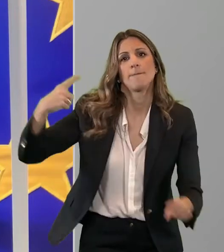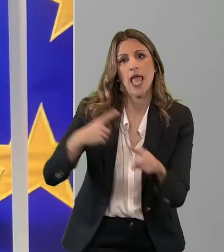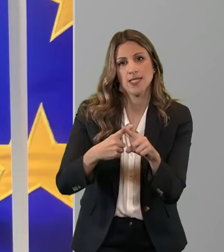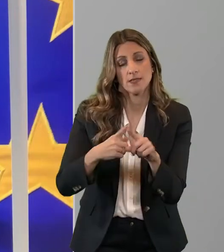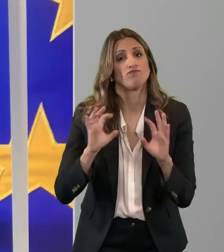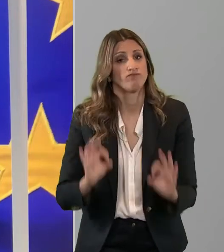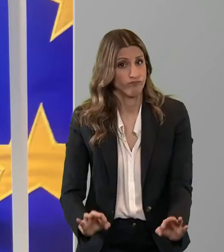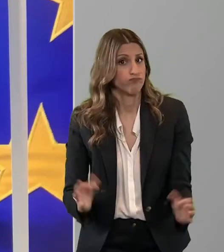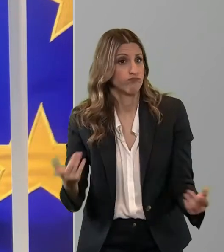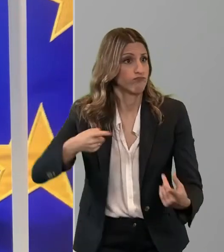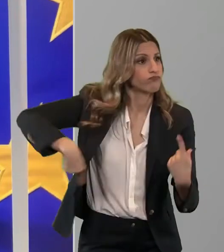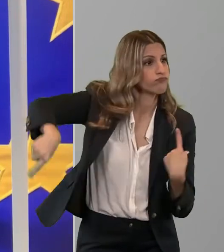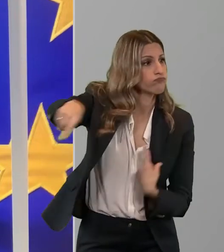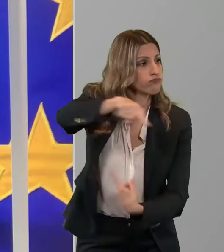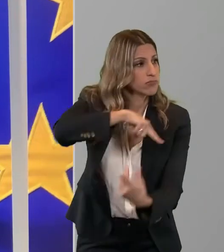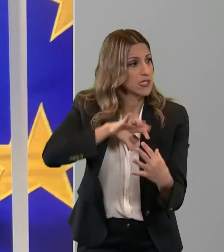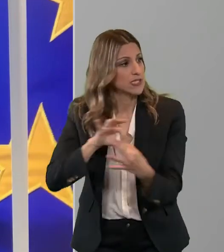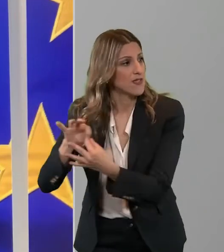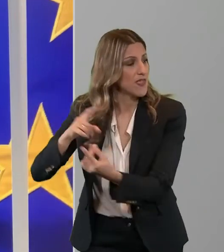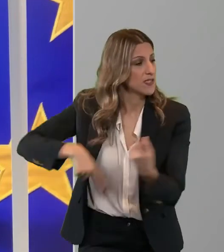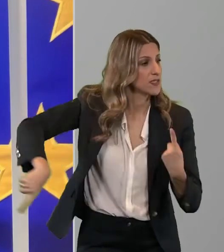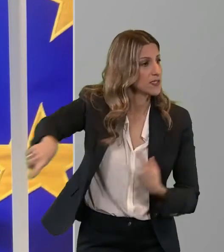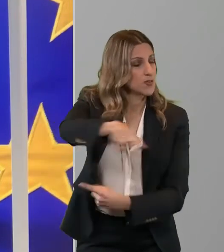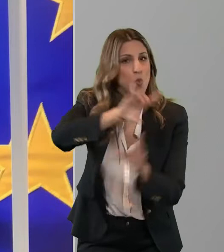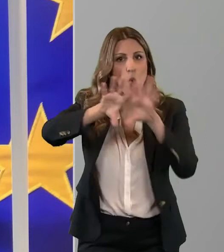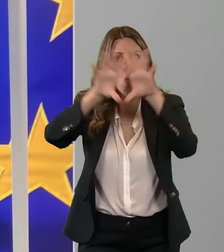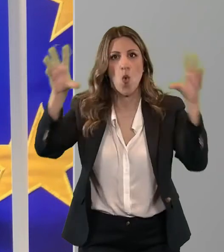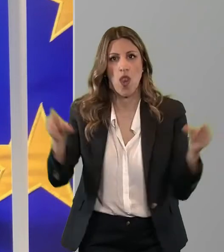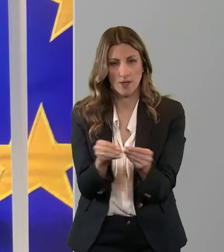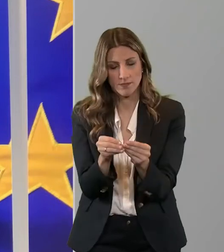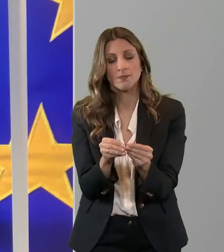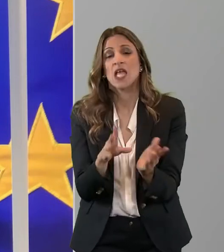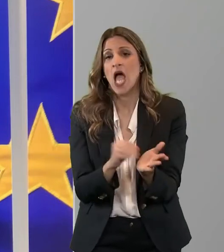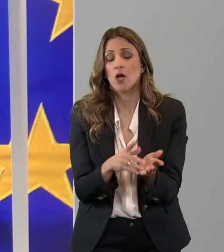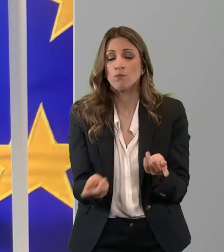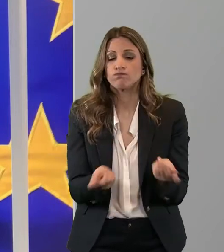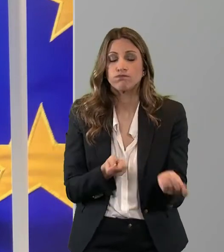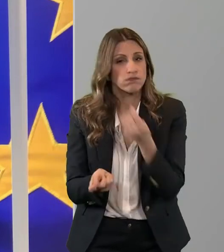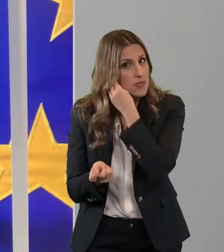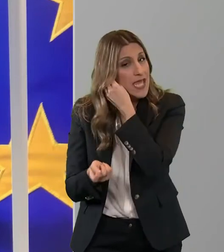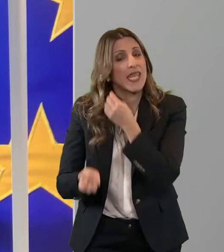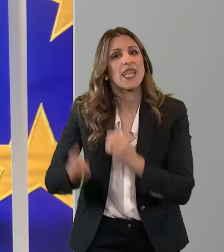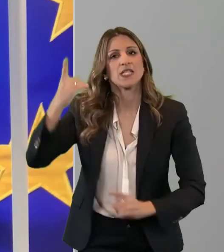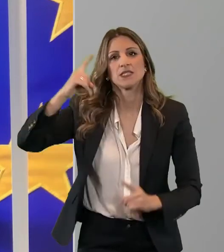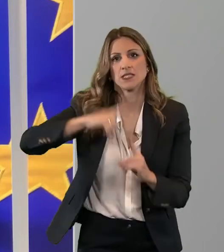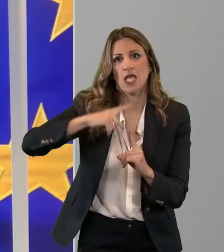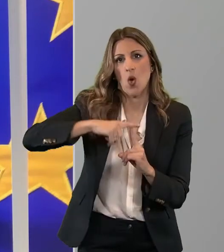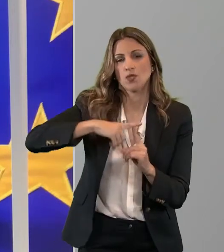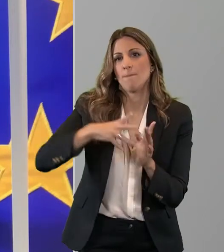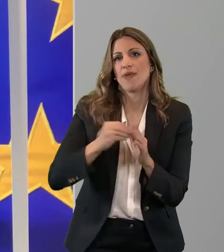αυξημένη διαλειτουργικότητα μεταξύ συστημάτων και δεδομένων και την εκτεταμένη χρήση τεχνολογιών όπως